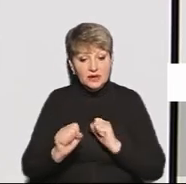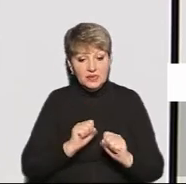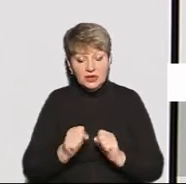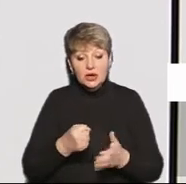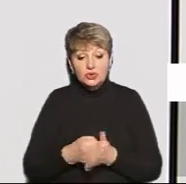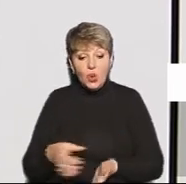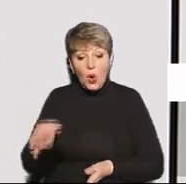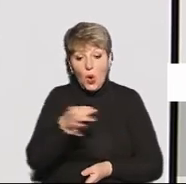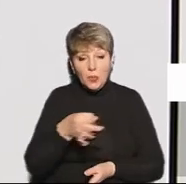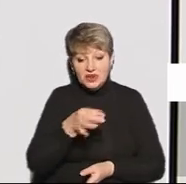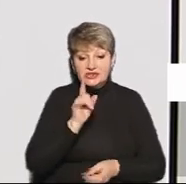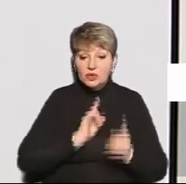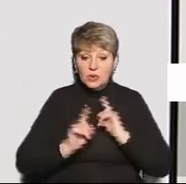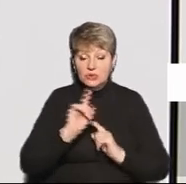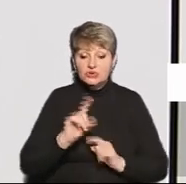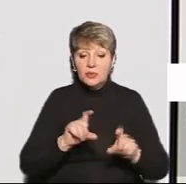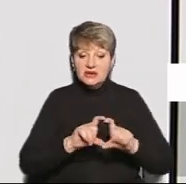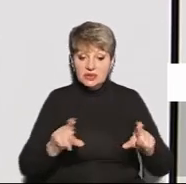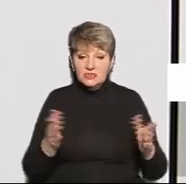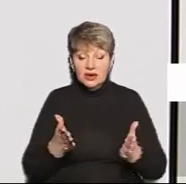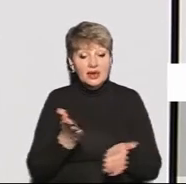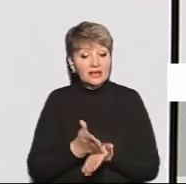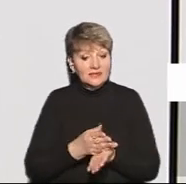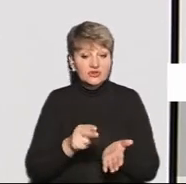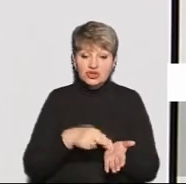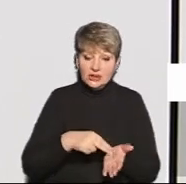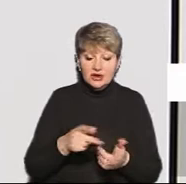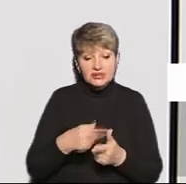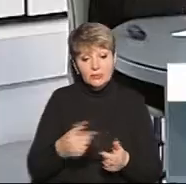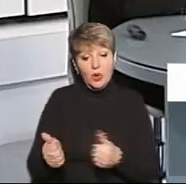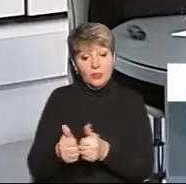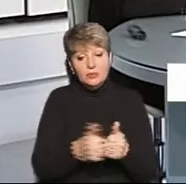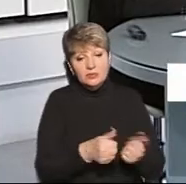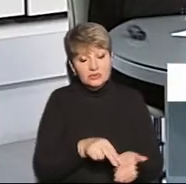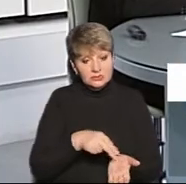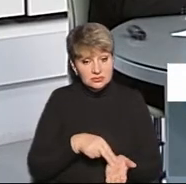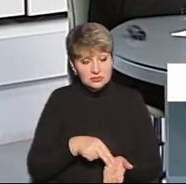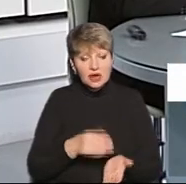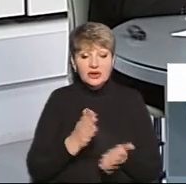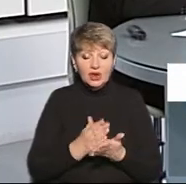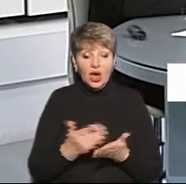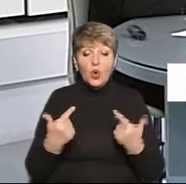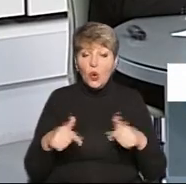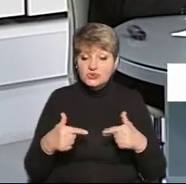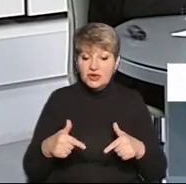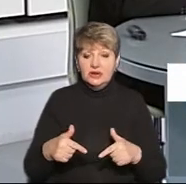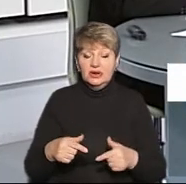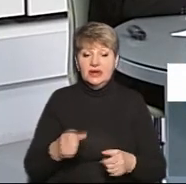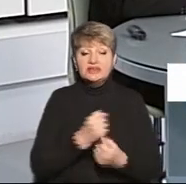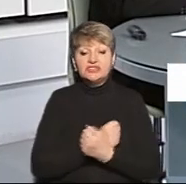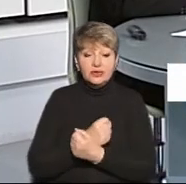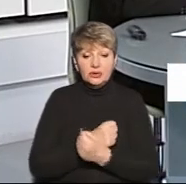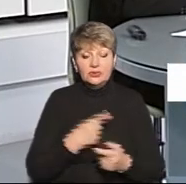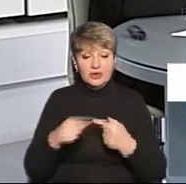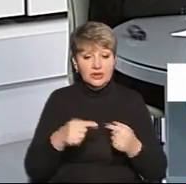обласної ради, про те, щоб заклади, які розташовані в місті Черкаси або біля міста Черкаси, є певні і госпіталі, і санаторії, і